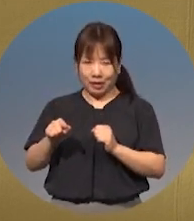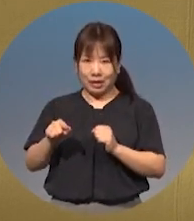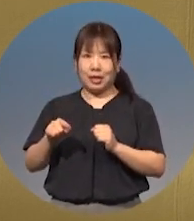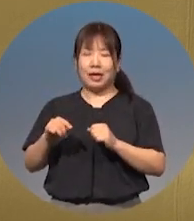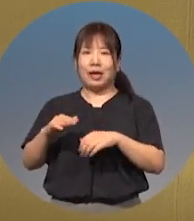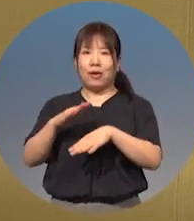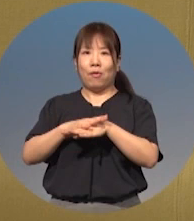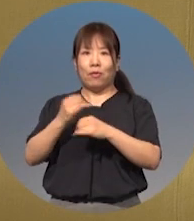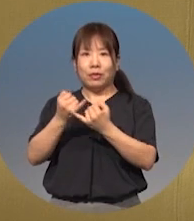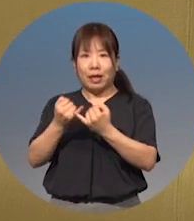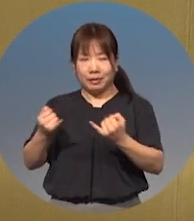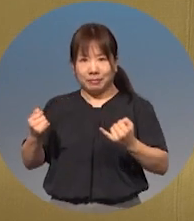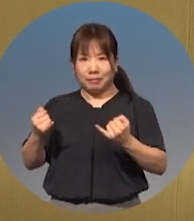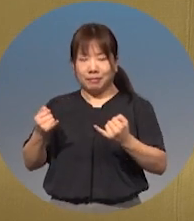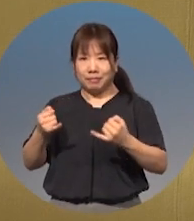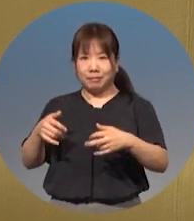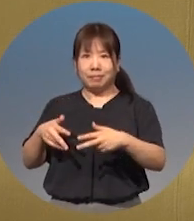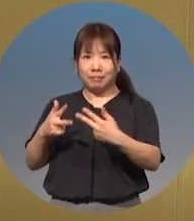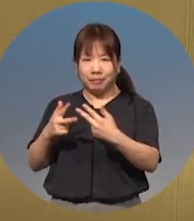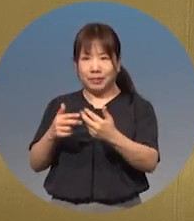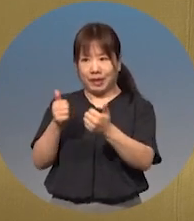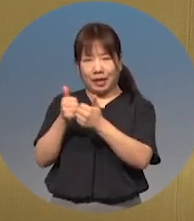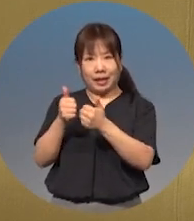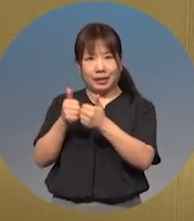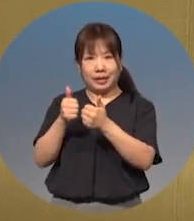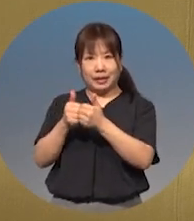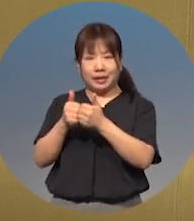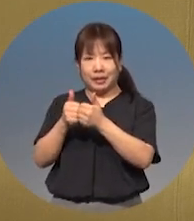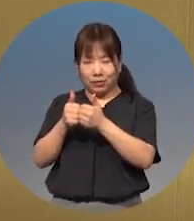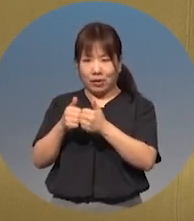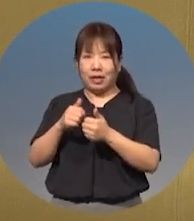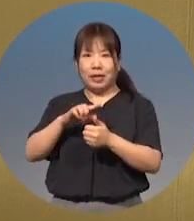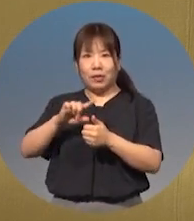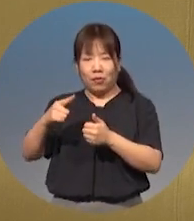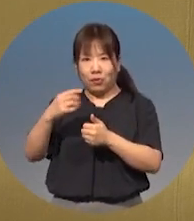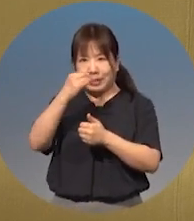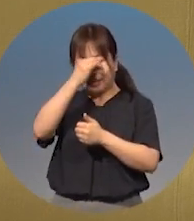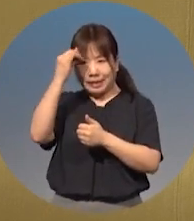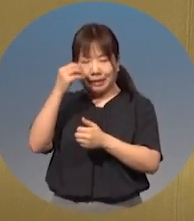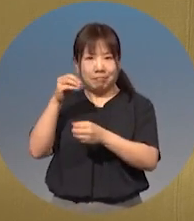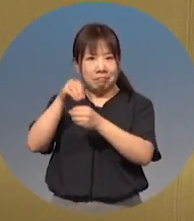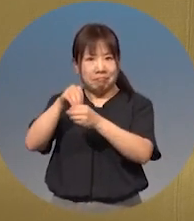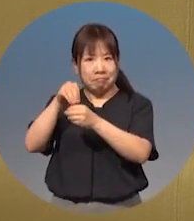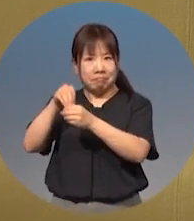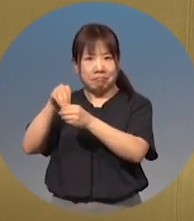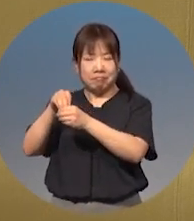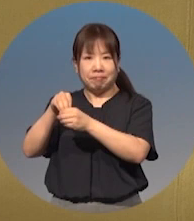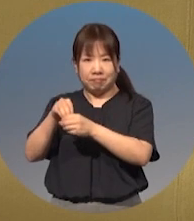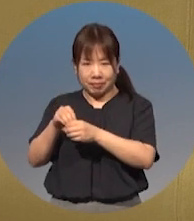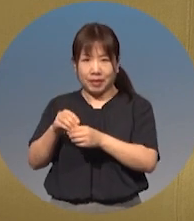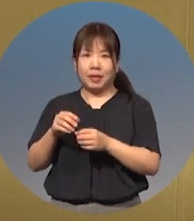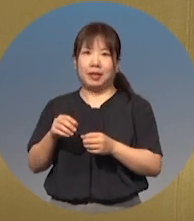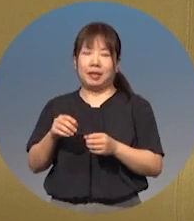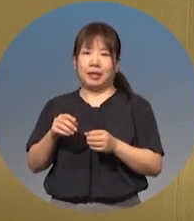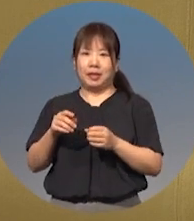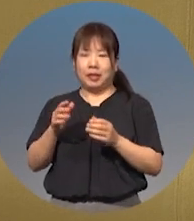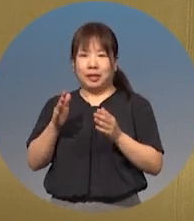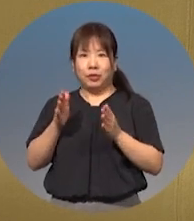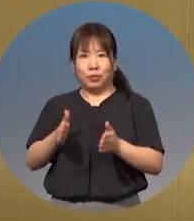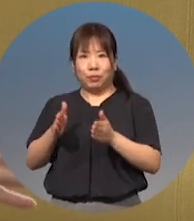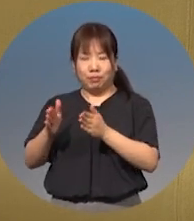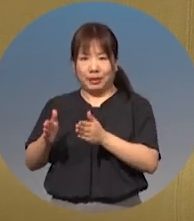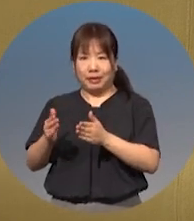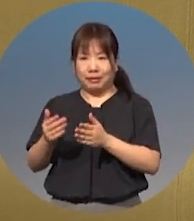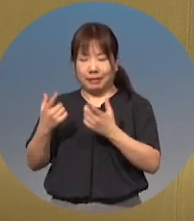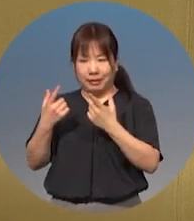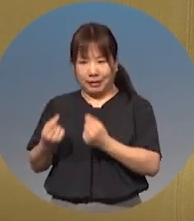会議したりとかお店作りのサポートに出てもらったりして事前準備を万全にした上でこう楽しみにして